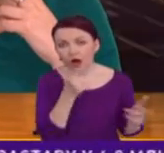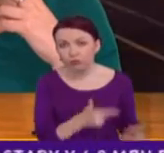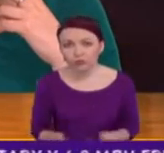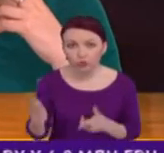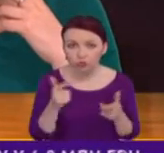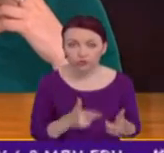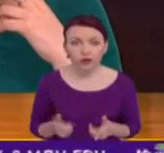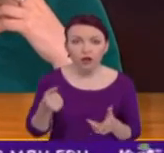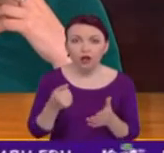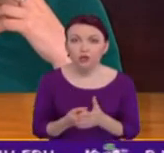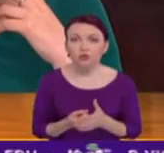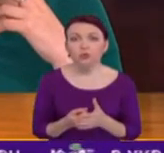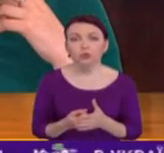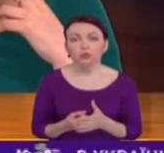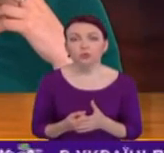бюджетного, до